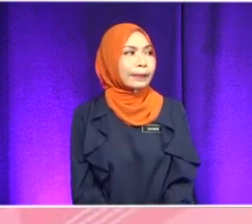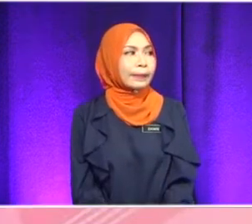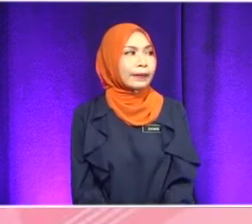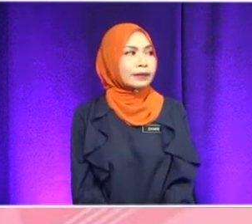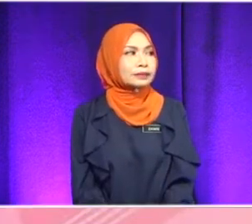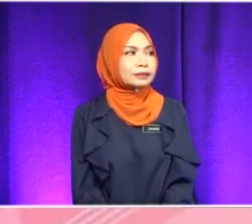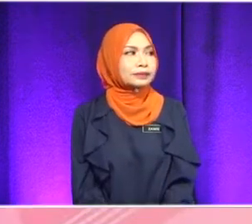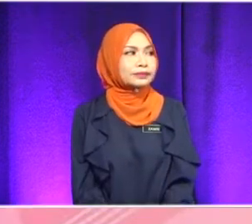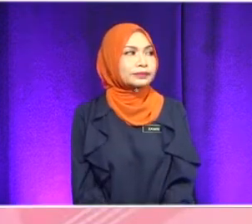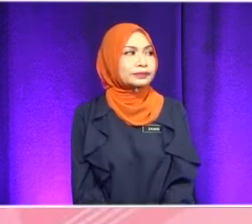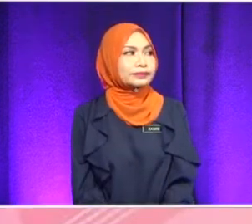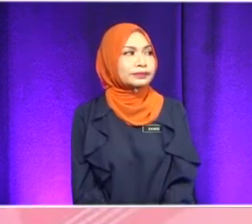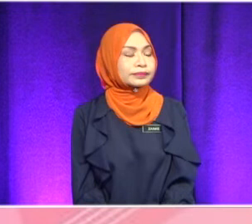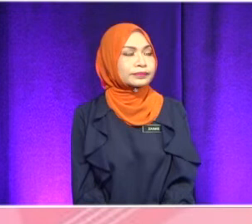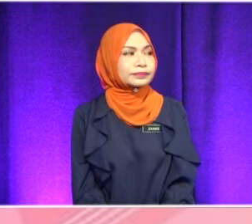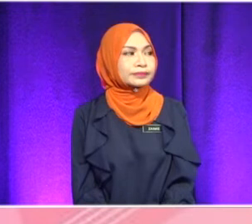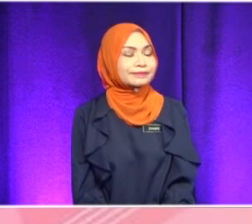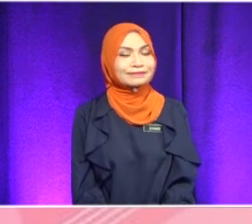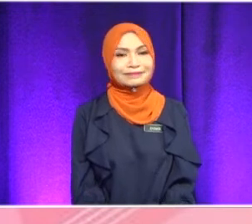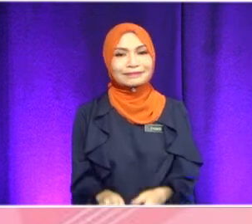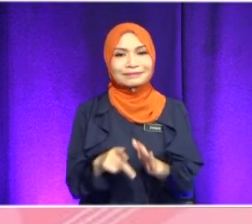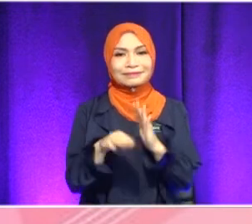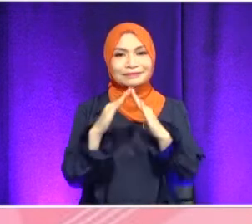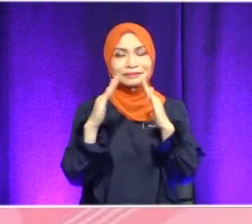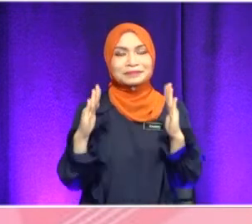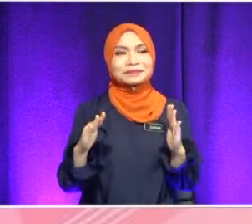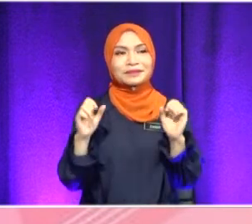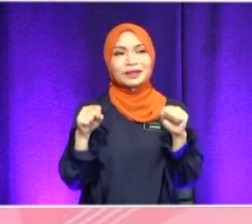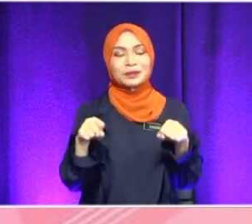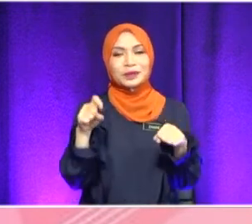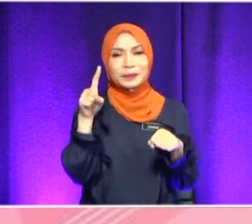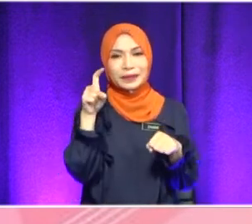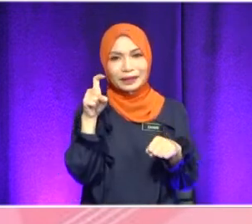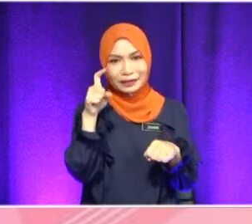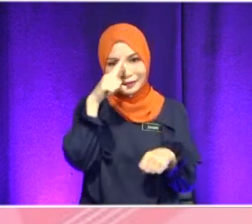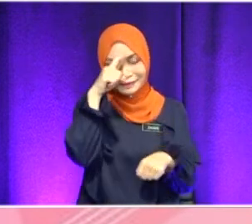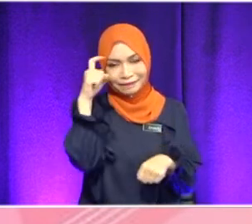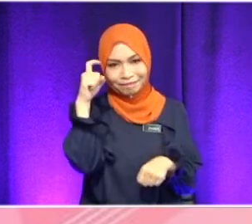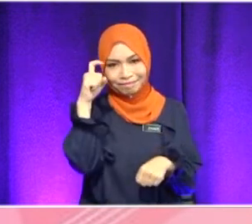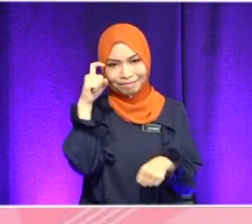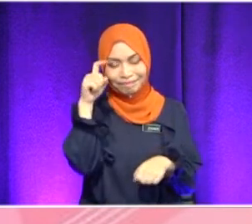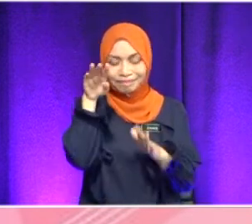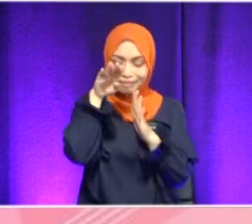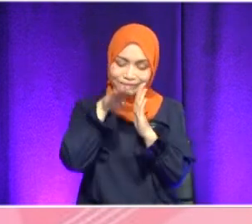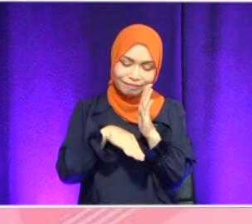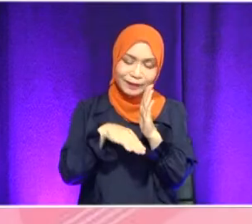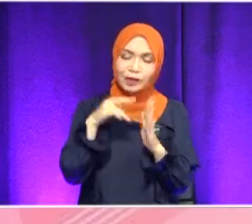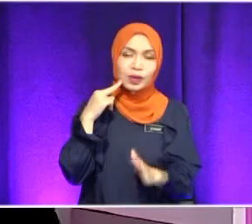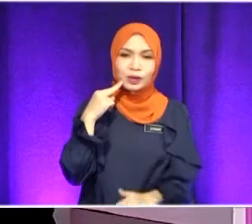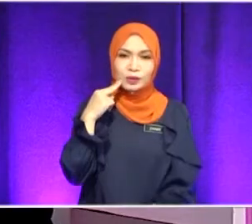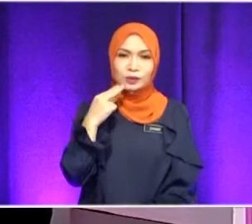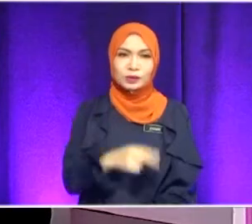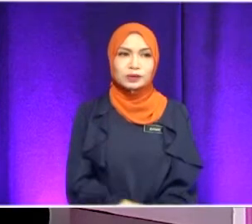mungkin perumah mengalami kekurangan nutrisi mengering dan akhirnya mati yang Priok ada pula tidak menjejaskan tumbuhan